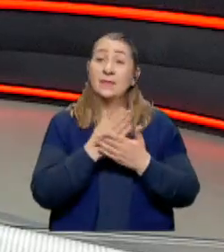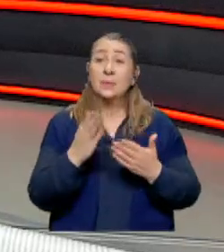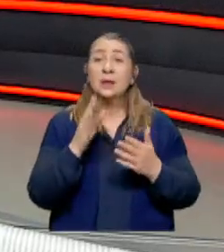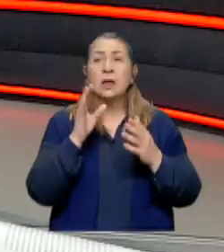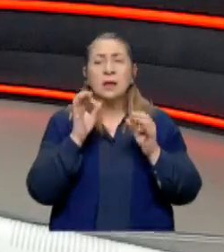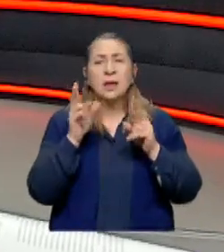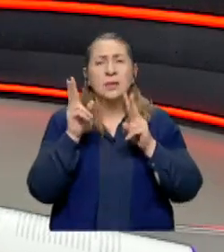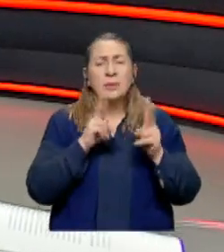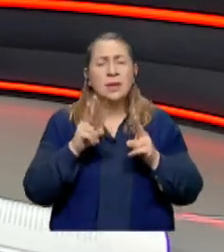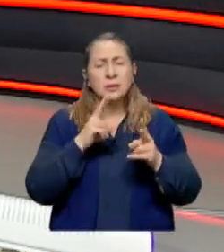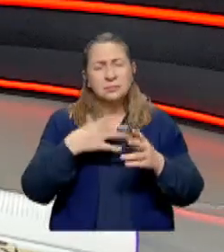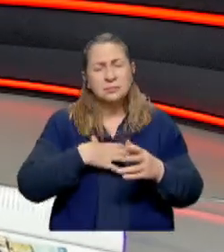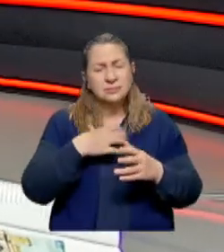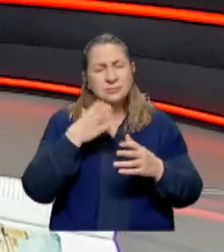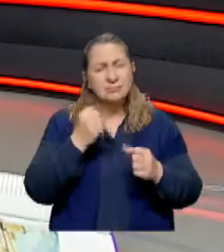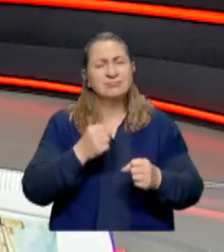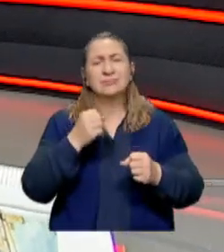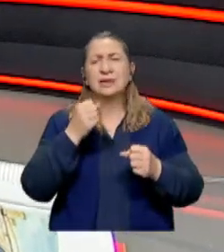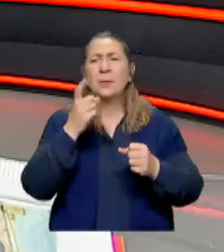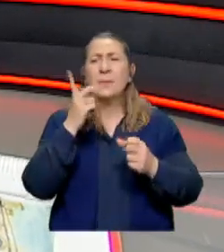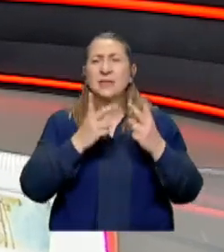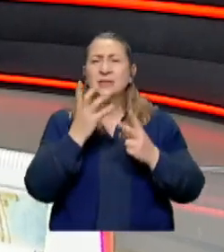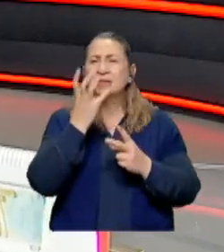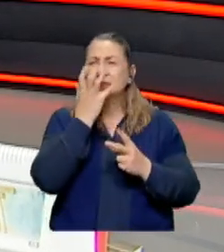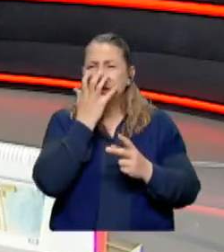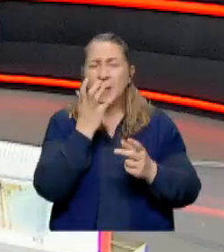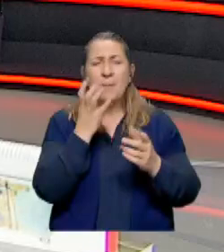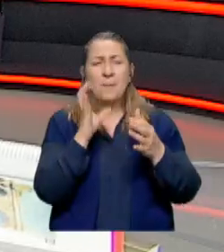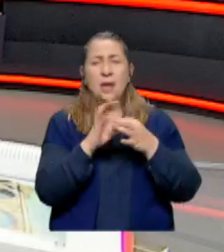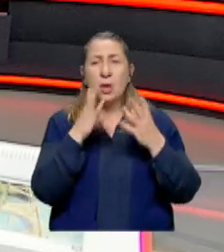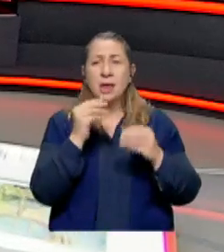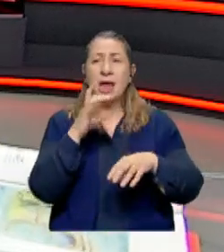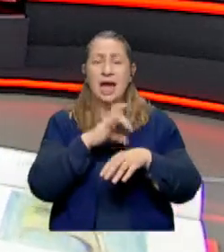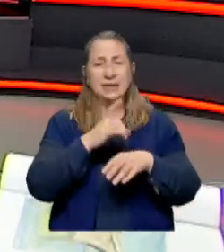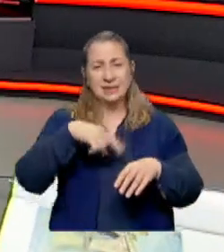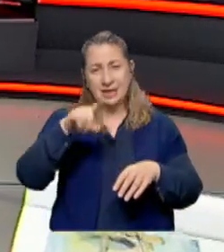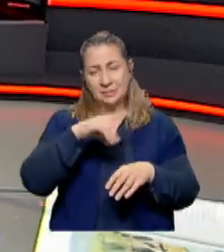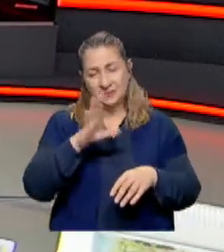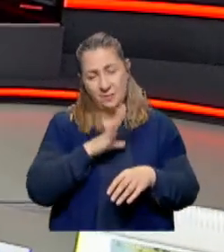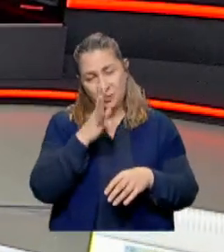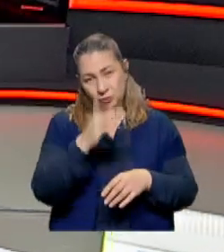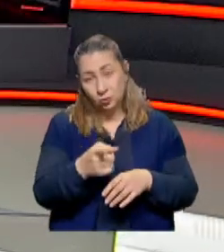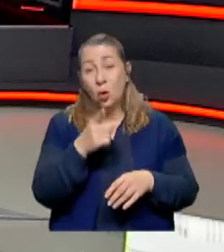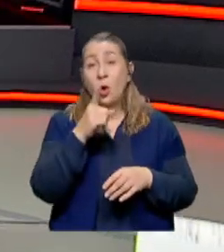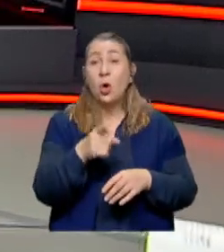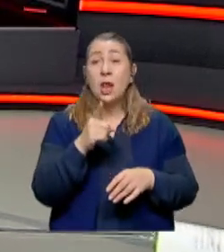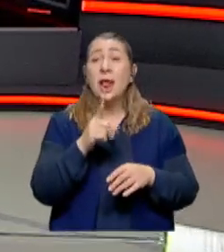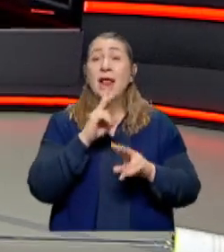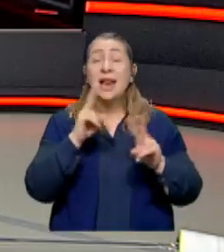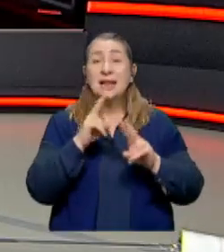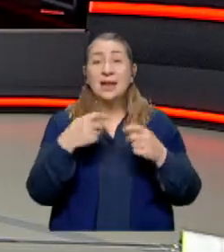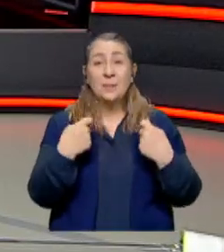kronik hastalıkla boğuşan ve bir takım ünitelere, evde cihaza bağlı olan hastalarımız var biliyorsunuz. Onların